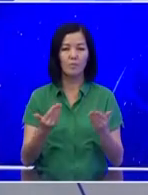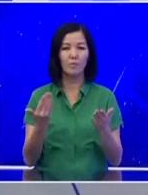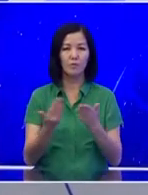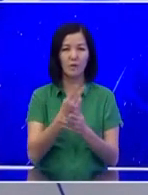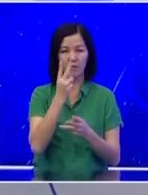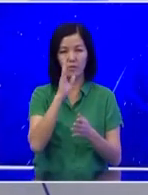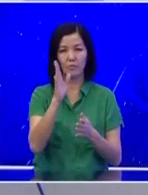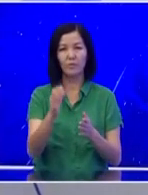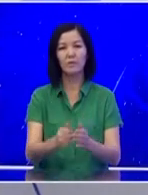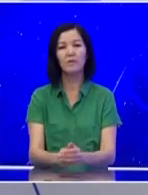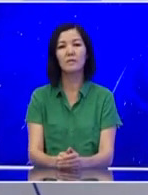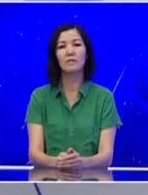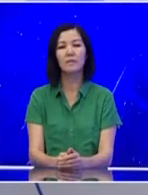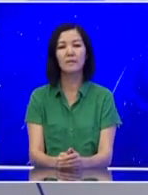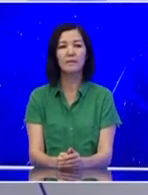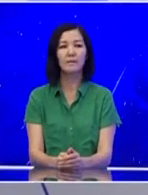хабарда көретіндеріңіз.